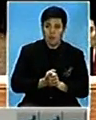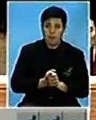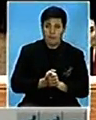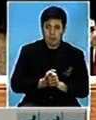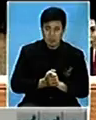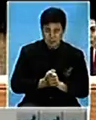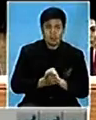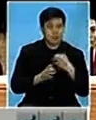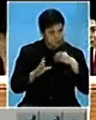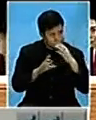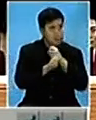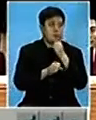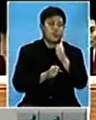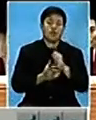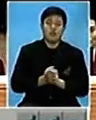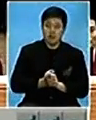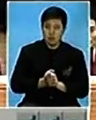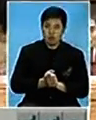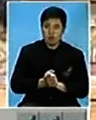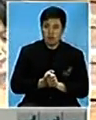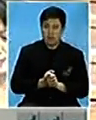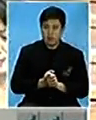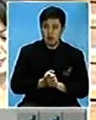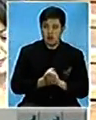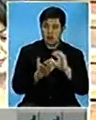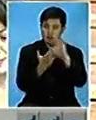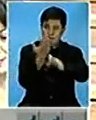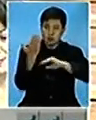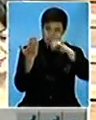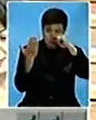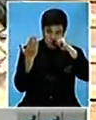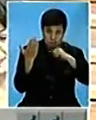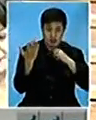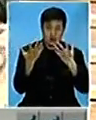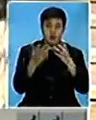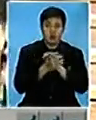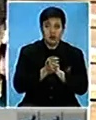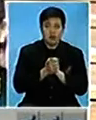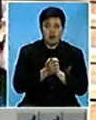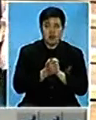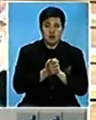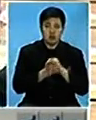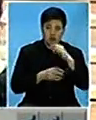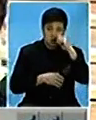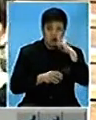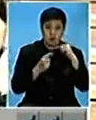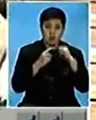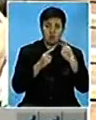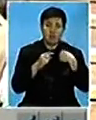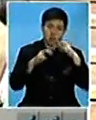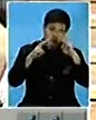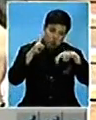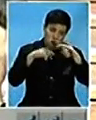สรุปก็ได้ครับท่านประธานเพราะฉะนั้นประเทศไทยเราต้องมีการปกครองในระบบประชาธิปไต